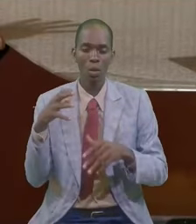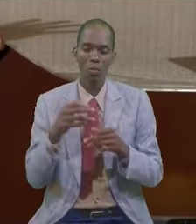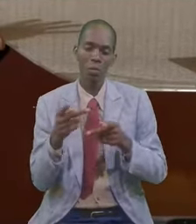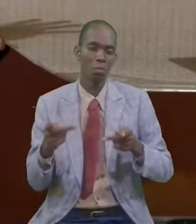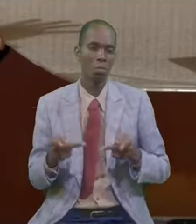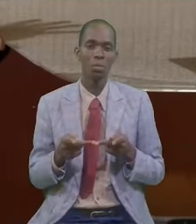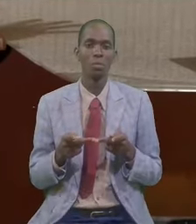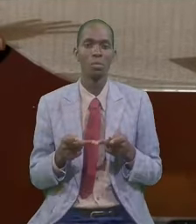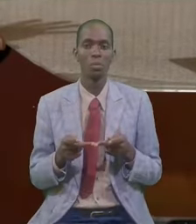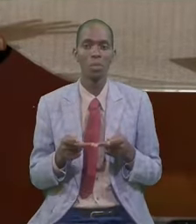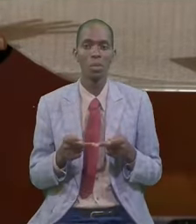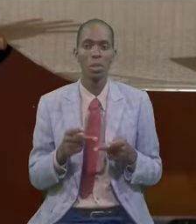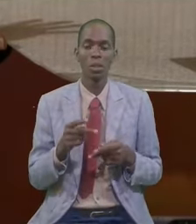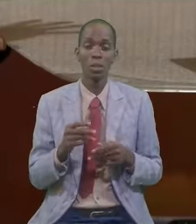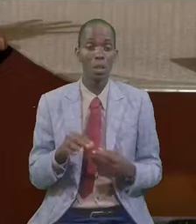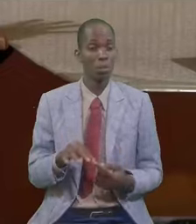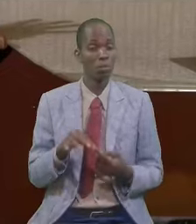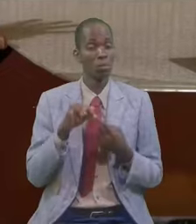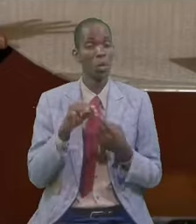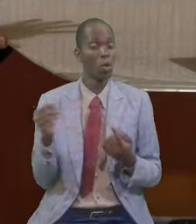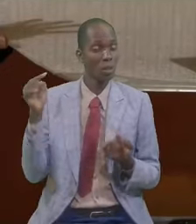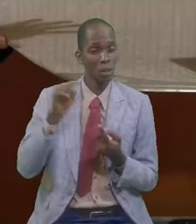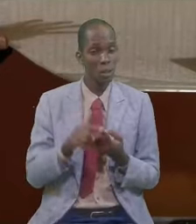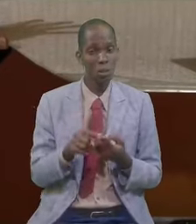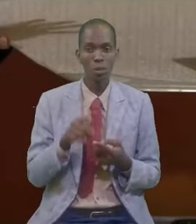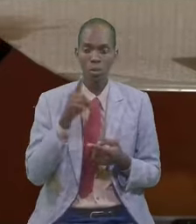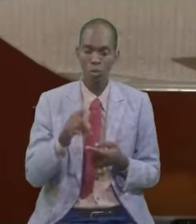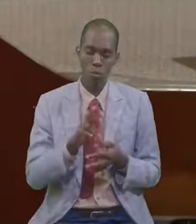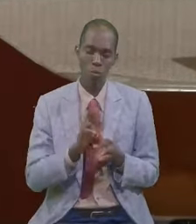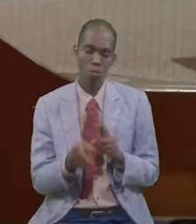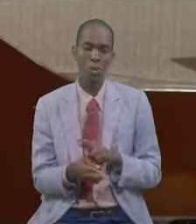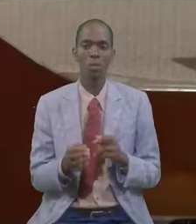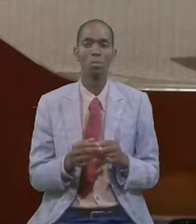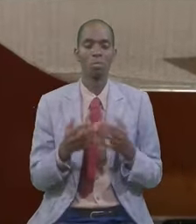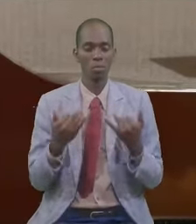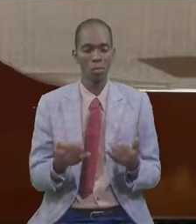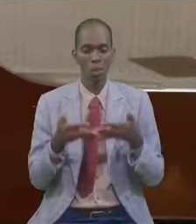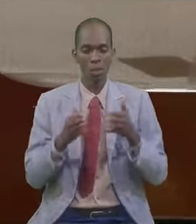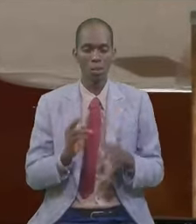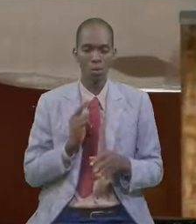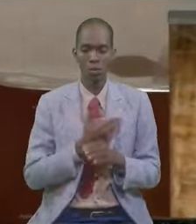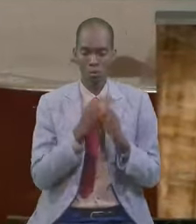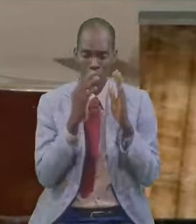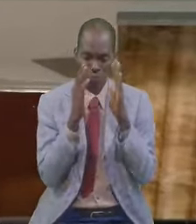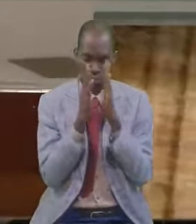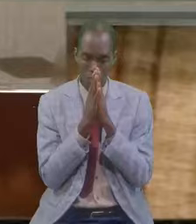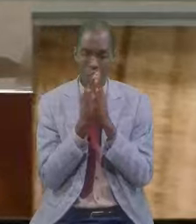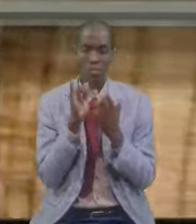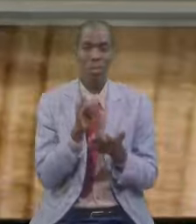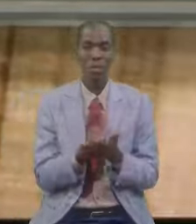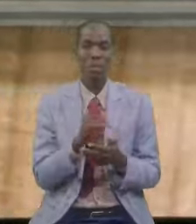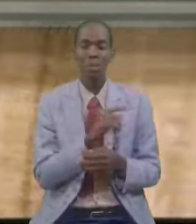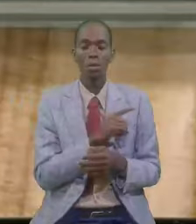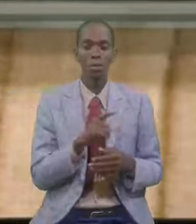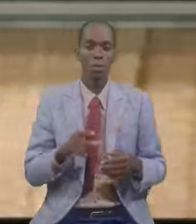place. En Mosque, vous ne vous repentez. Invoquons le nom du Seigneur.